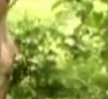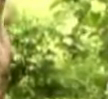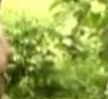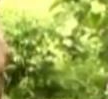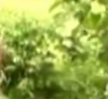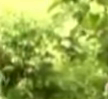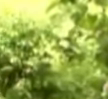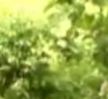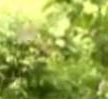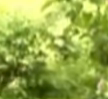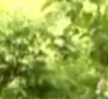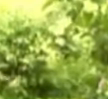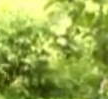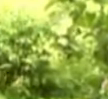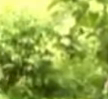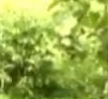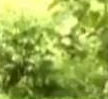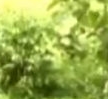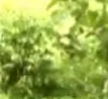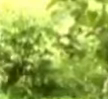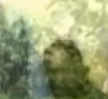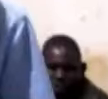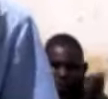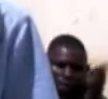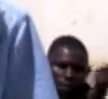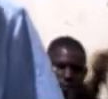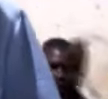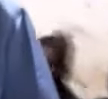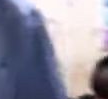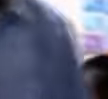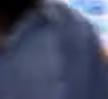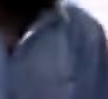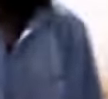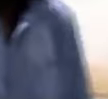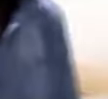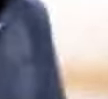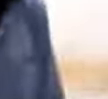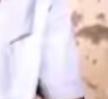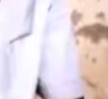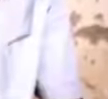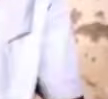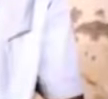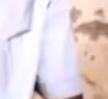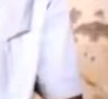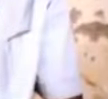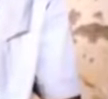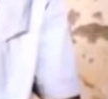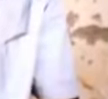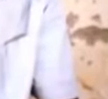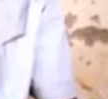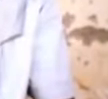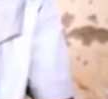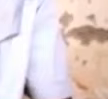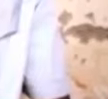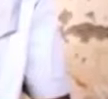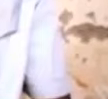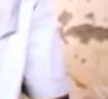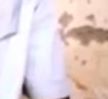Police kuta bavuka babiri nente mukage nzibe mu kiro. Baba debe ya kufuna za sekukuru. Stavu twajikolera